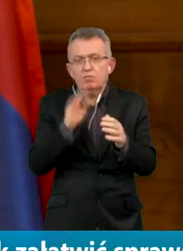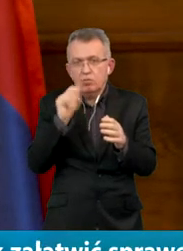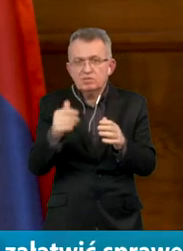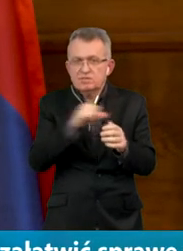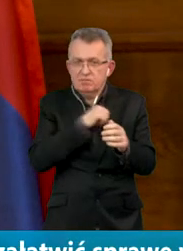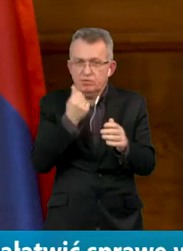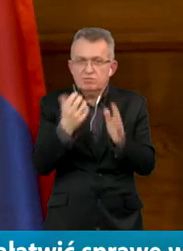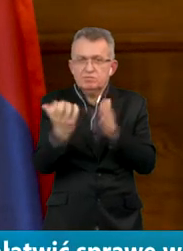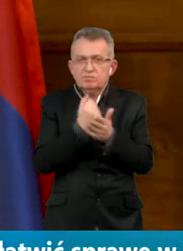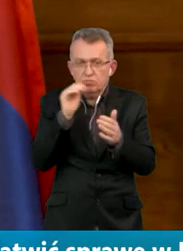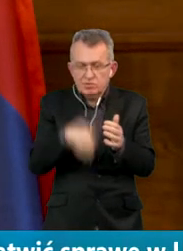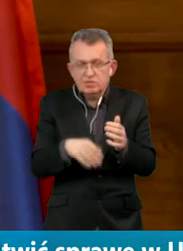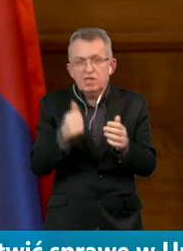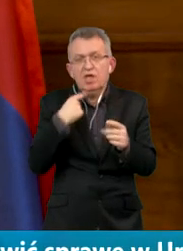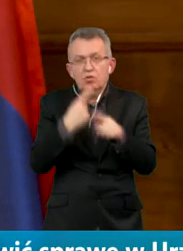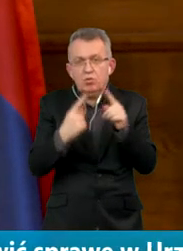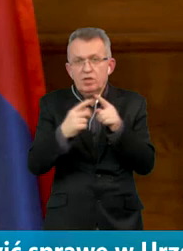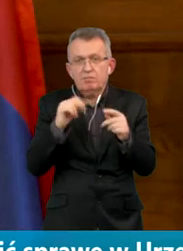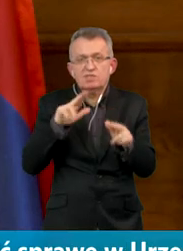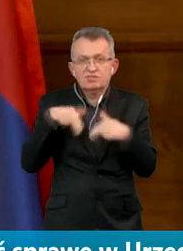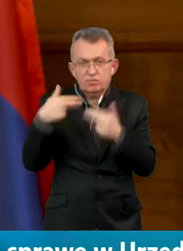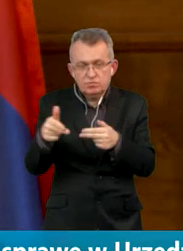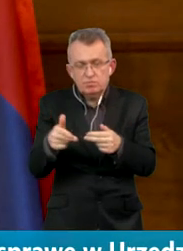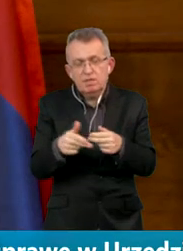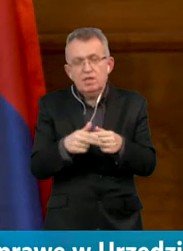własnym zakresie. My zwrócimy część kosztów.